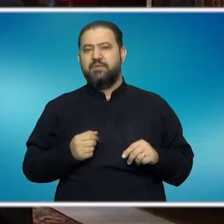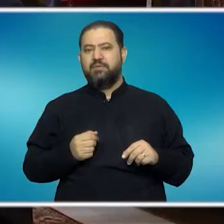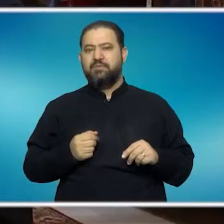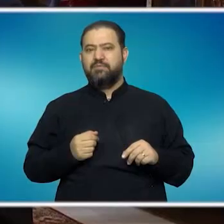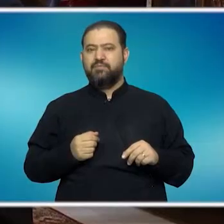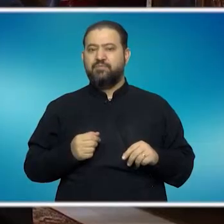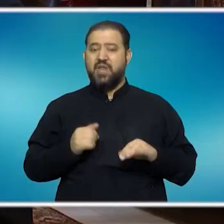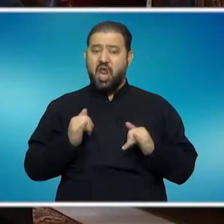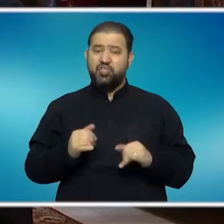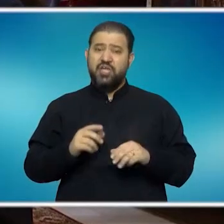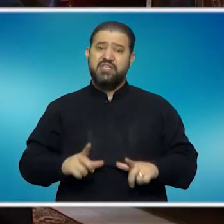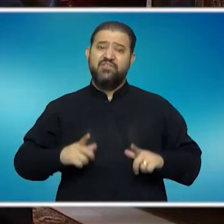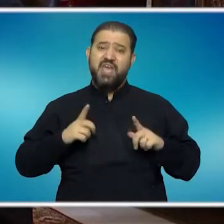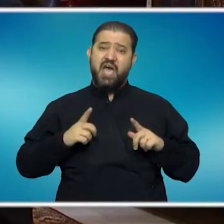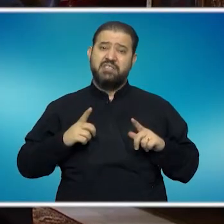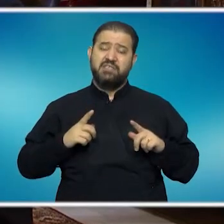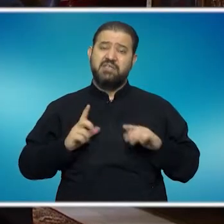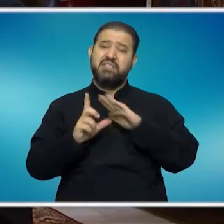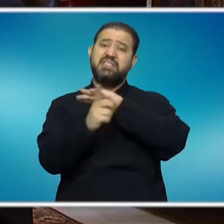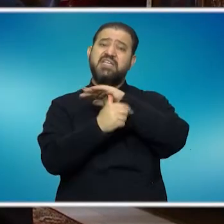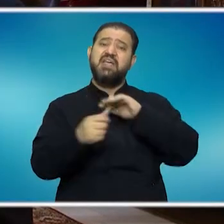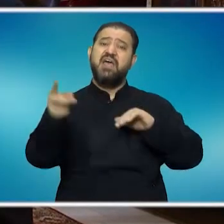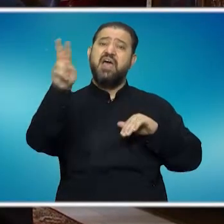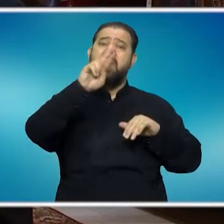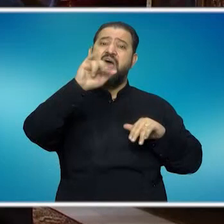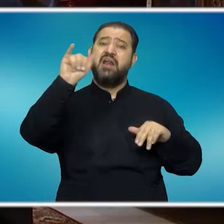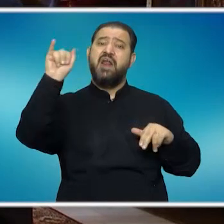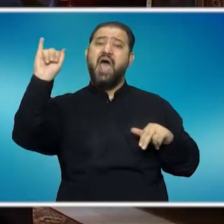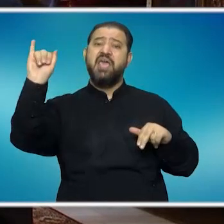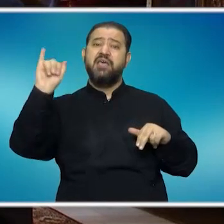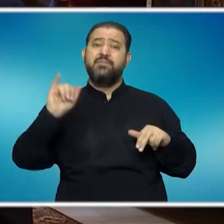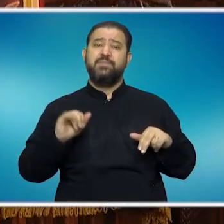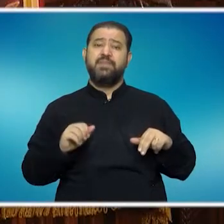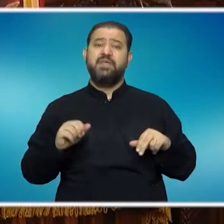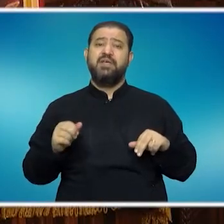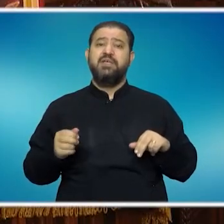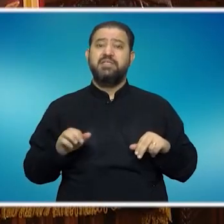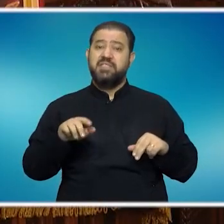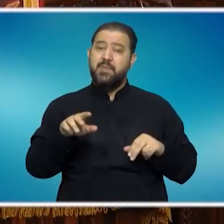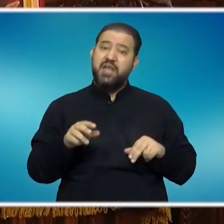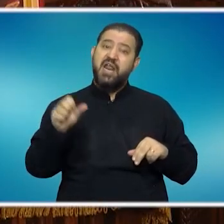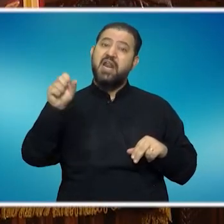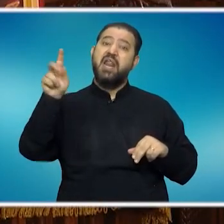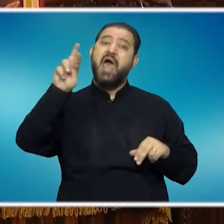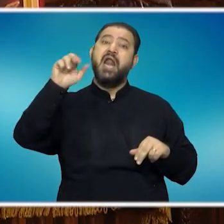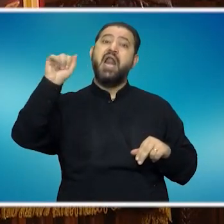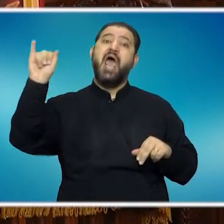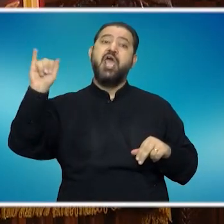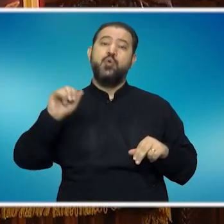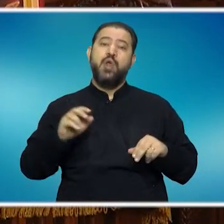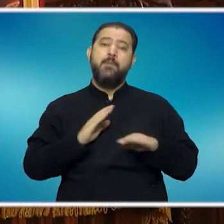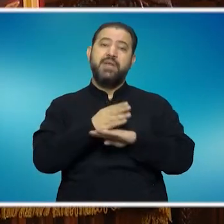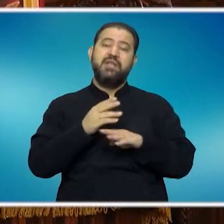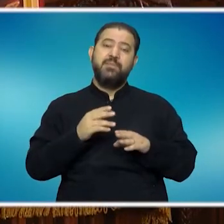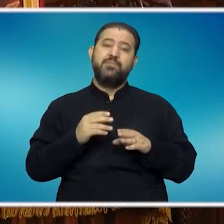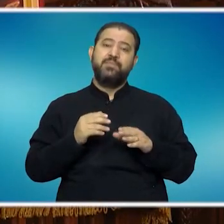Dumnezeu, pornind de la viața pământească, pornind de la raiul acela incipient, ca să zic așa, să ajungă în adevăratul rai, adică al comuniunii